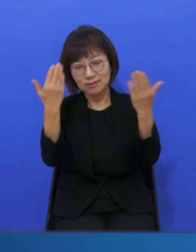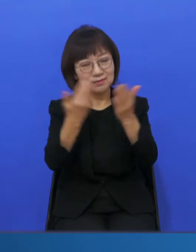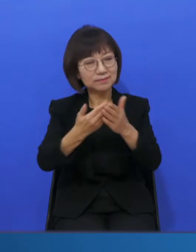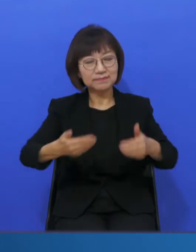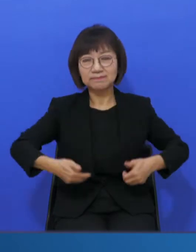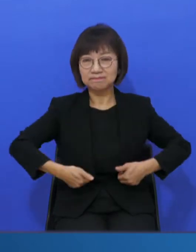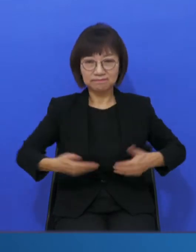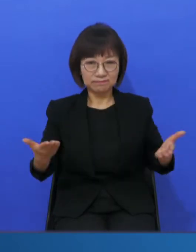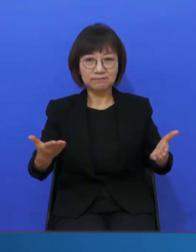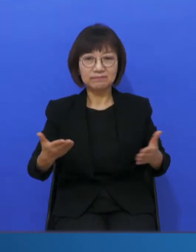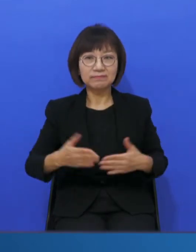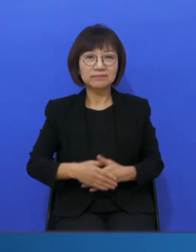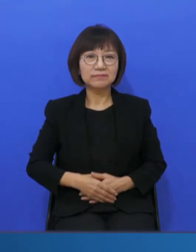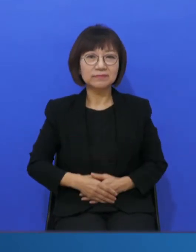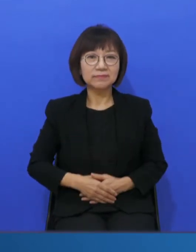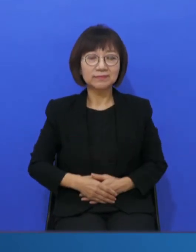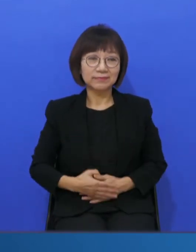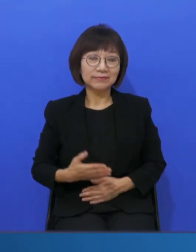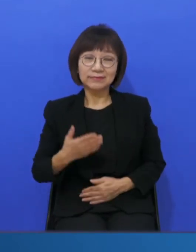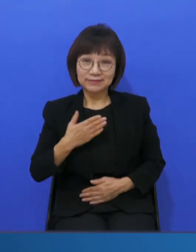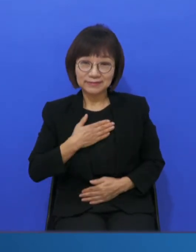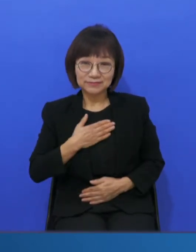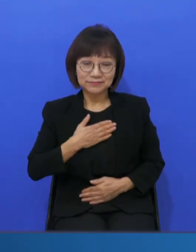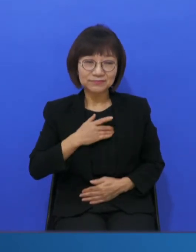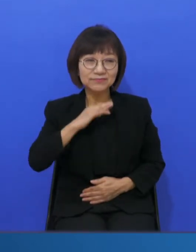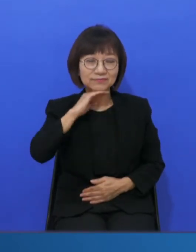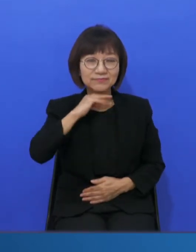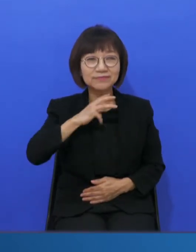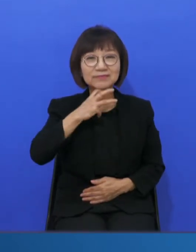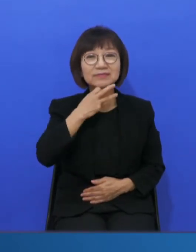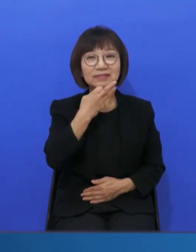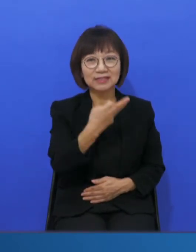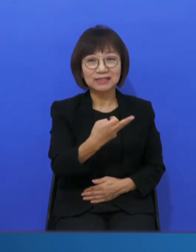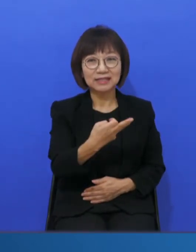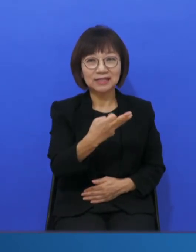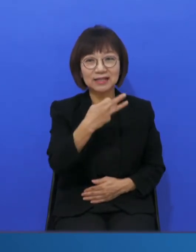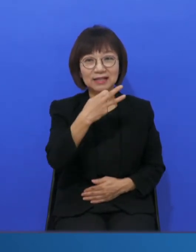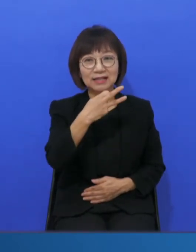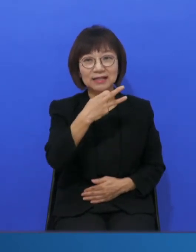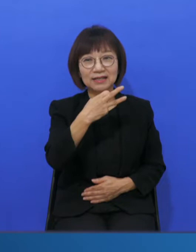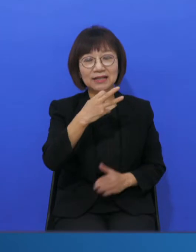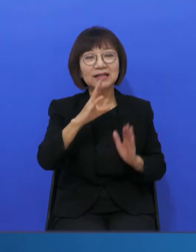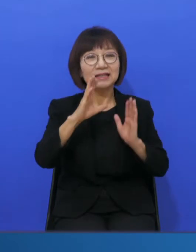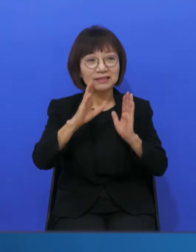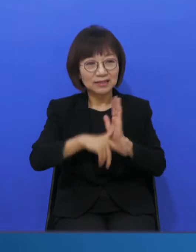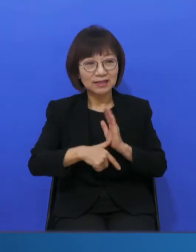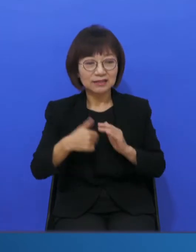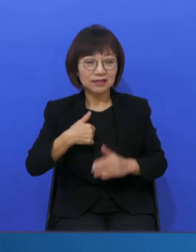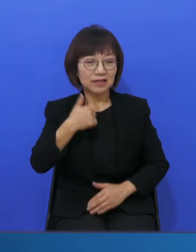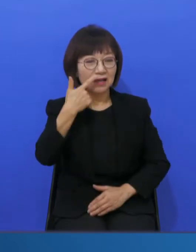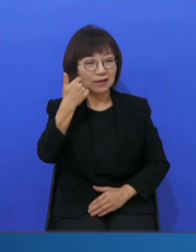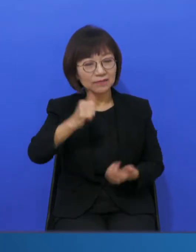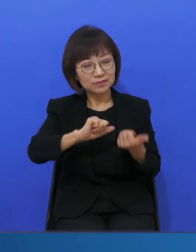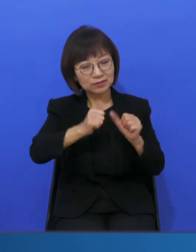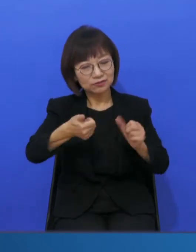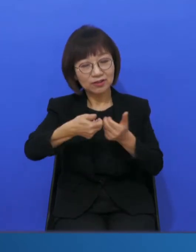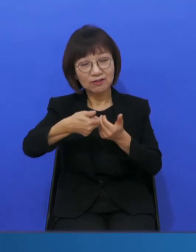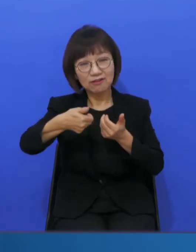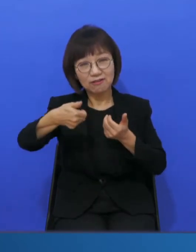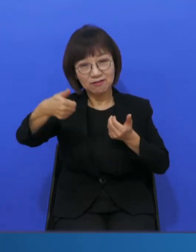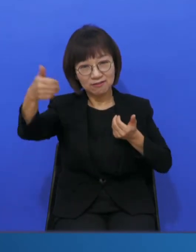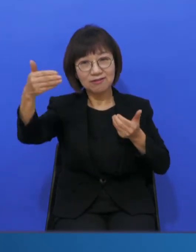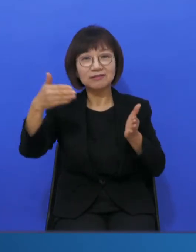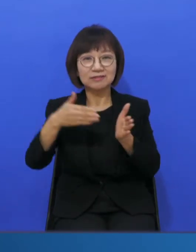unneeded. 제가 13살 때 저희 아버지 돌아가셨어요. My father had passed away when I was 13 years